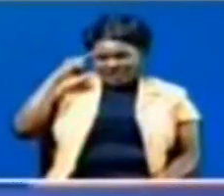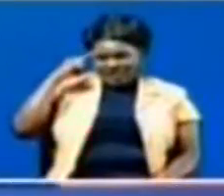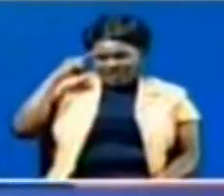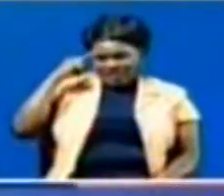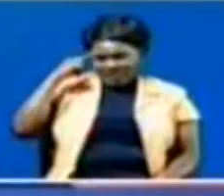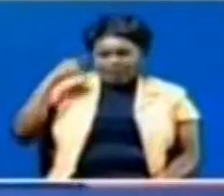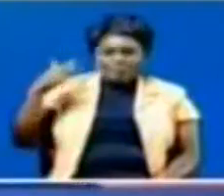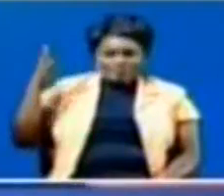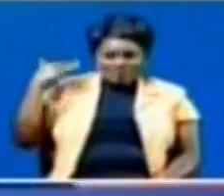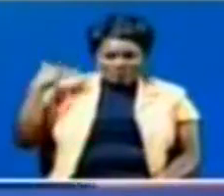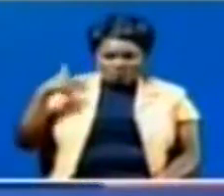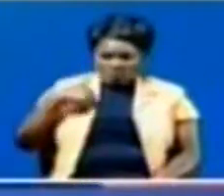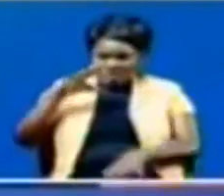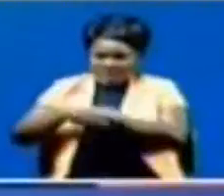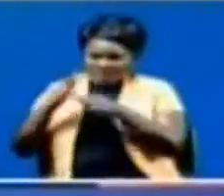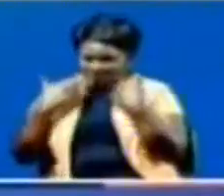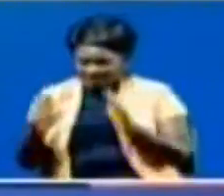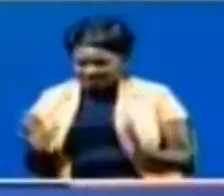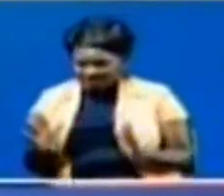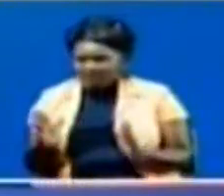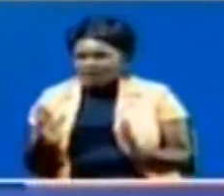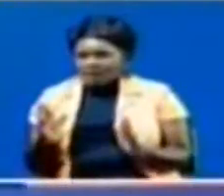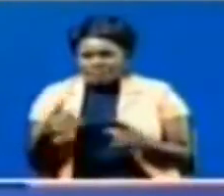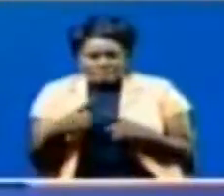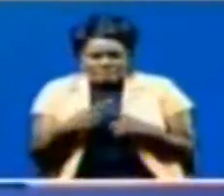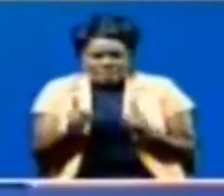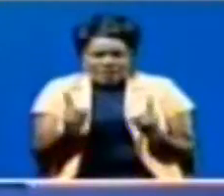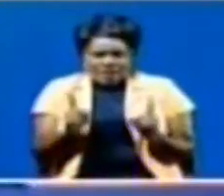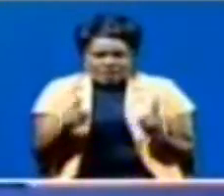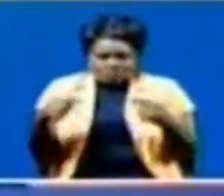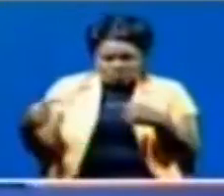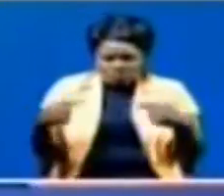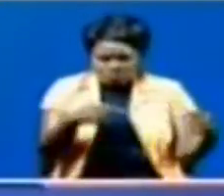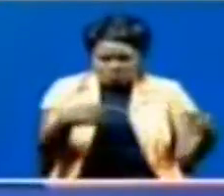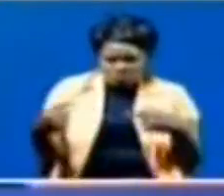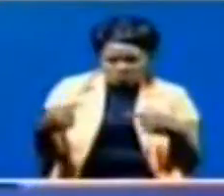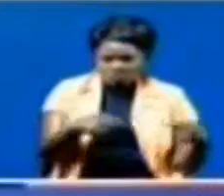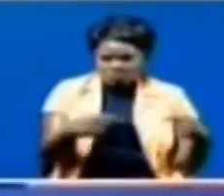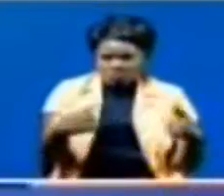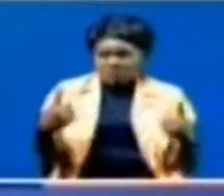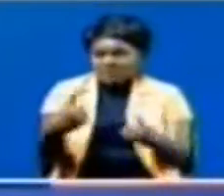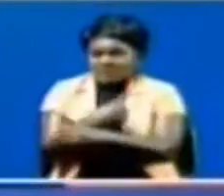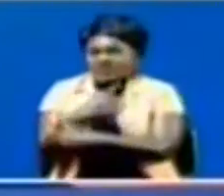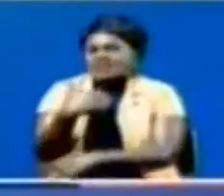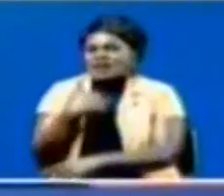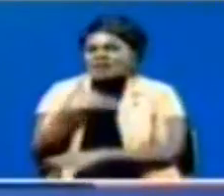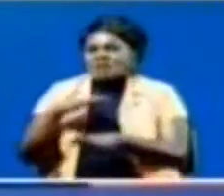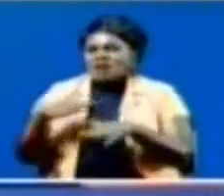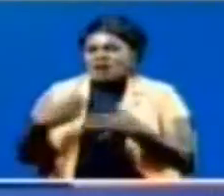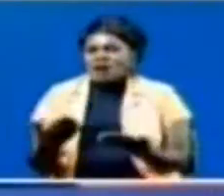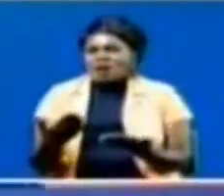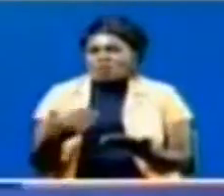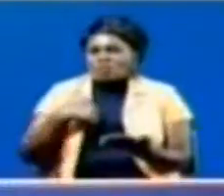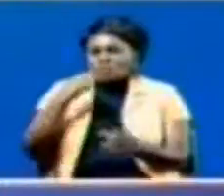nililolitaka kulifanya nimelipata, si ndio? Lakini tukianza kuzozana na kutupiana maneno, kuna tofauti na vile ambavyo